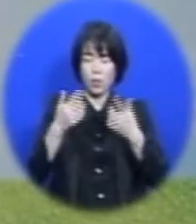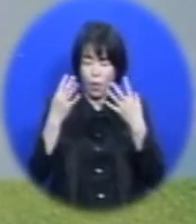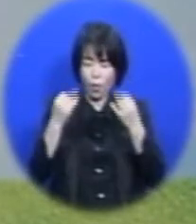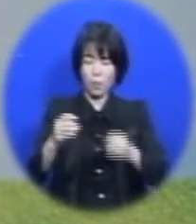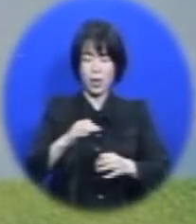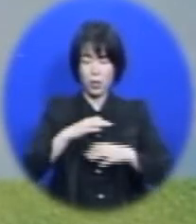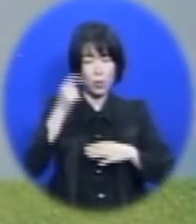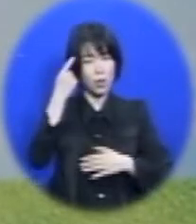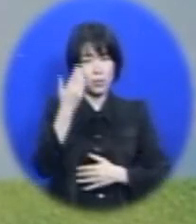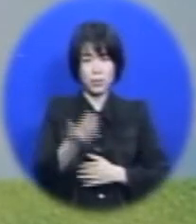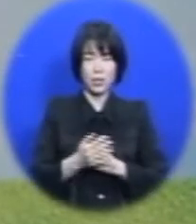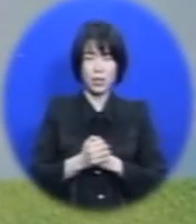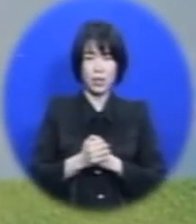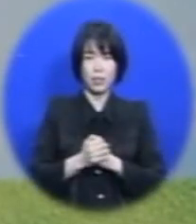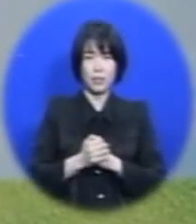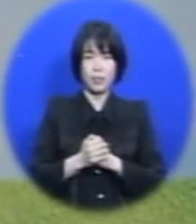놀랍습니까?